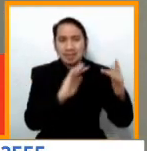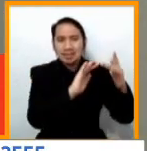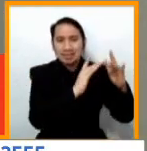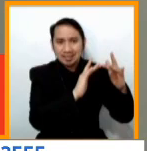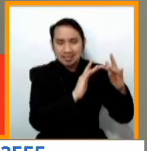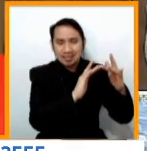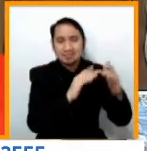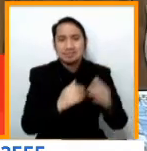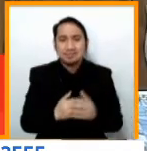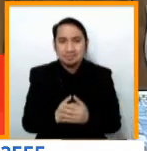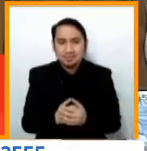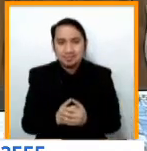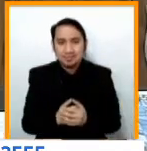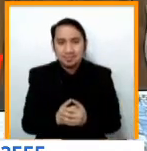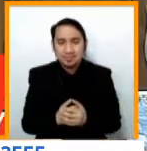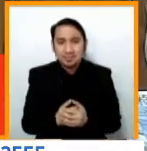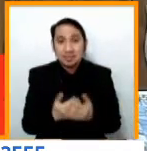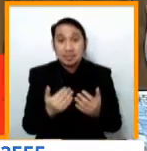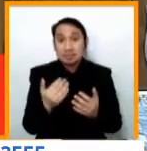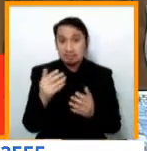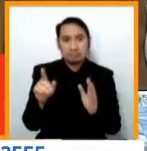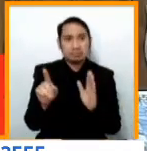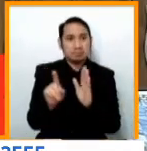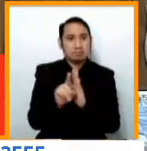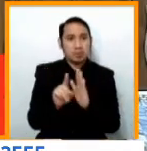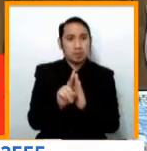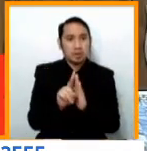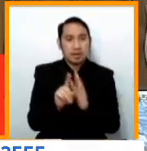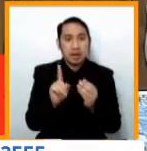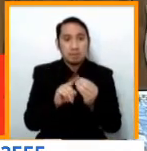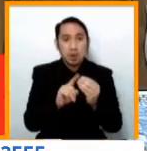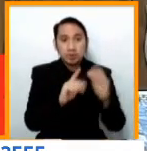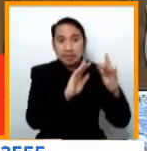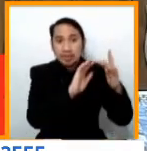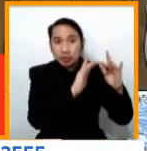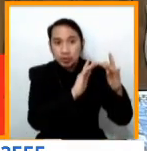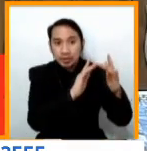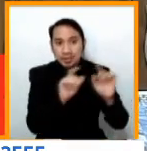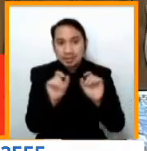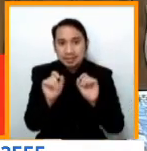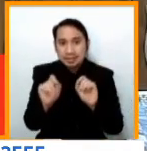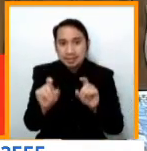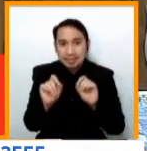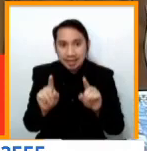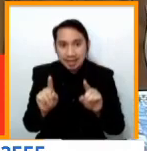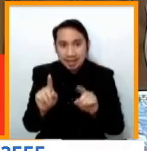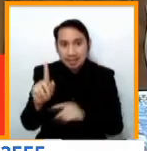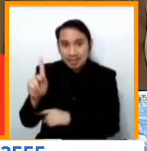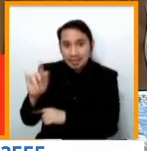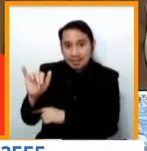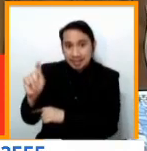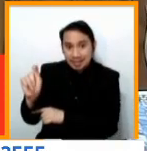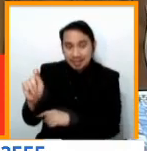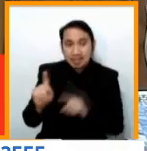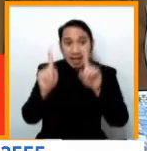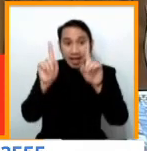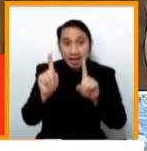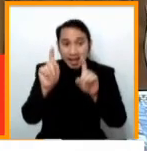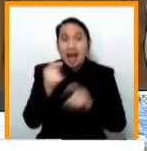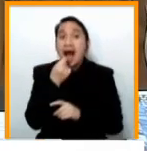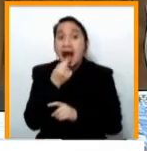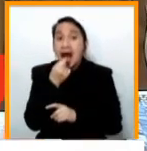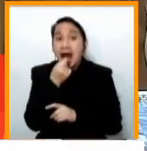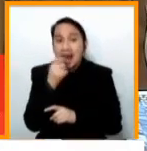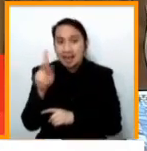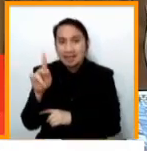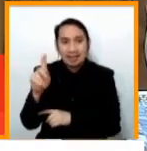Metro Manila. Pinagbabawal ito pong online selling ng test kit, yung rapid test kit kasi hindi